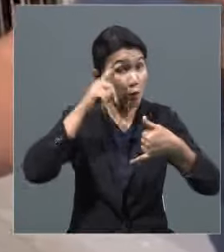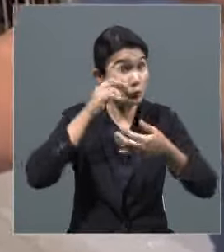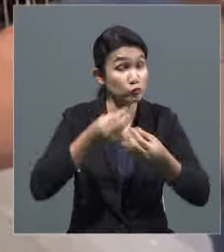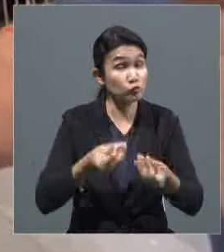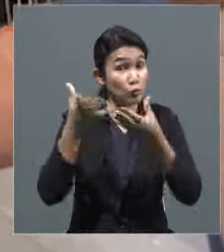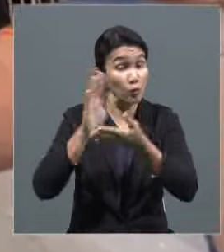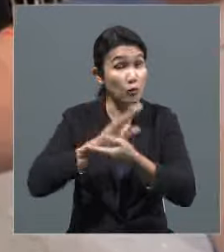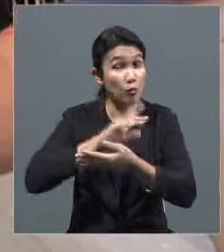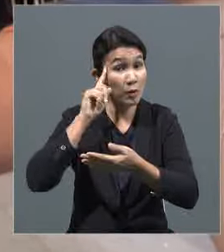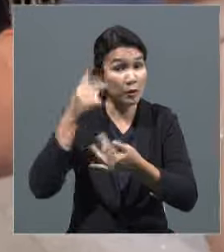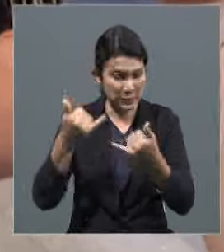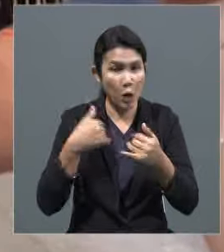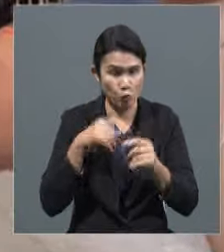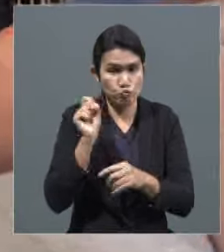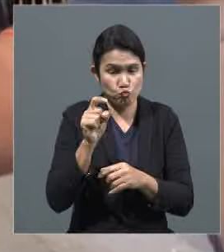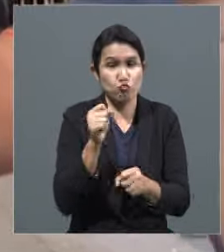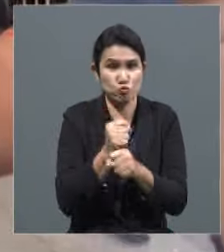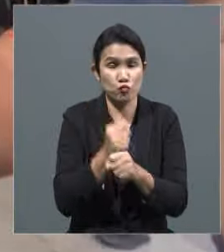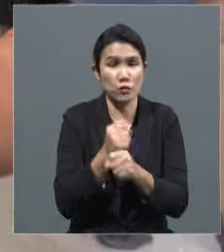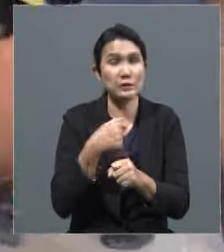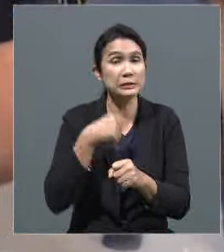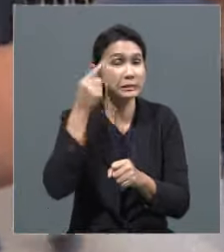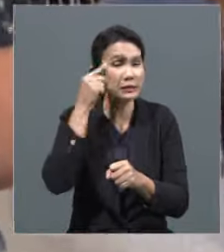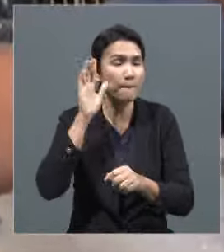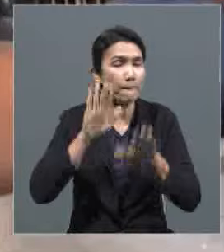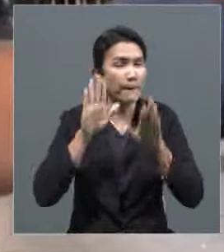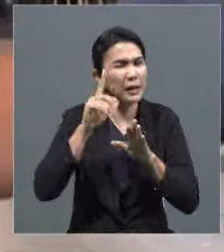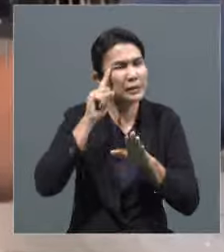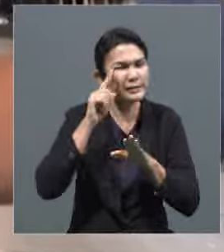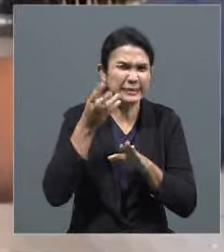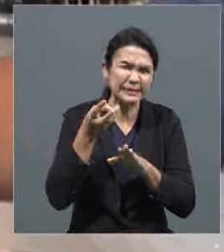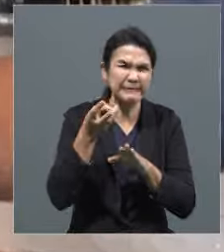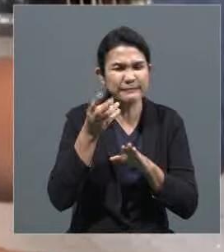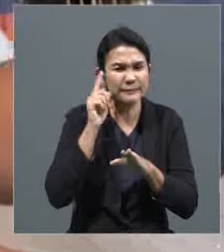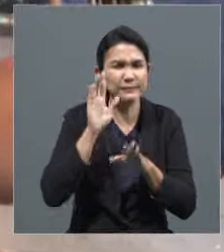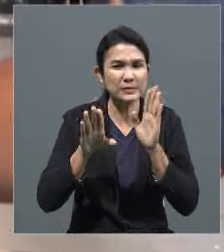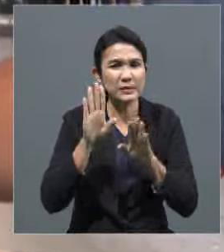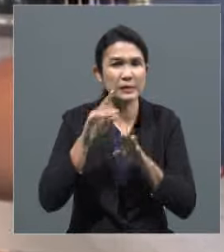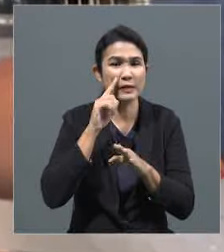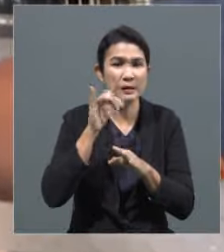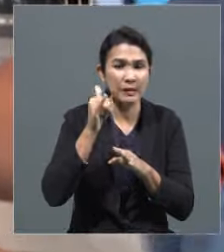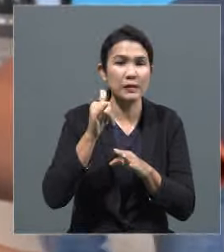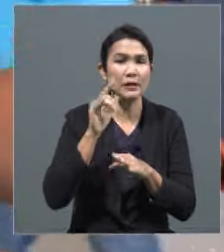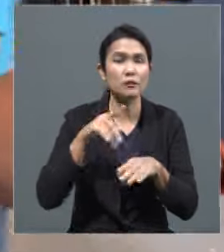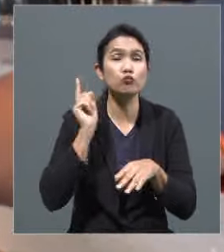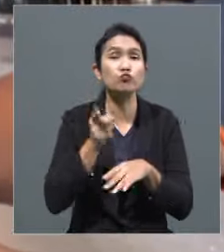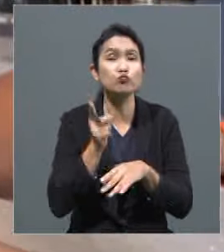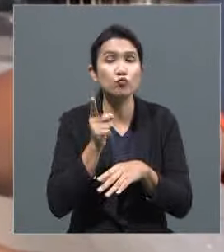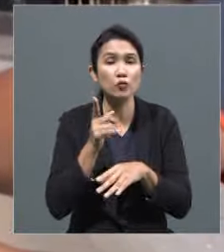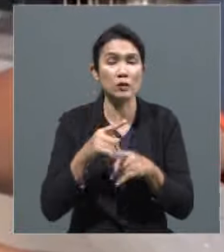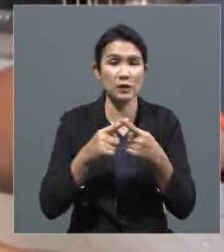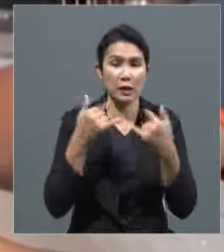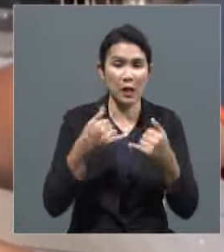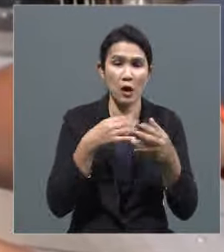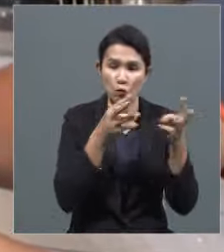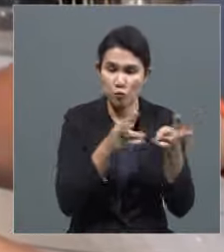ครับ ก็ขณะนี้กำลังเร่งดำเนินการนะฮะซึ่งอาจจะต้องใช้เวลาเยอะนิดหนึ่งนะครับจากที่เป็นปกตินะครับแต่ว่าทางกระบว